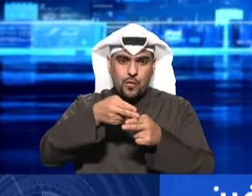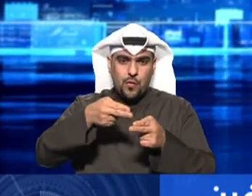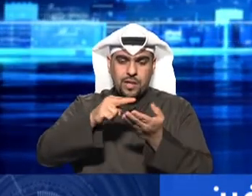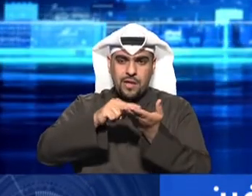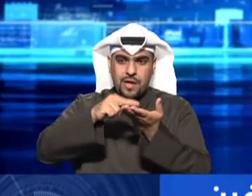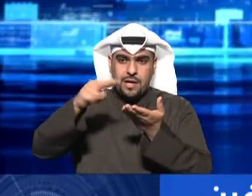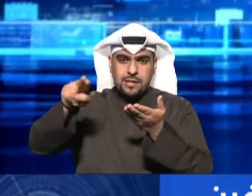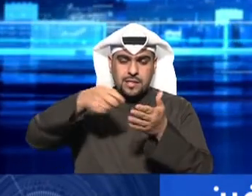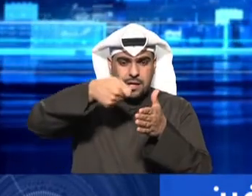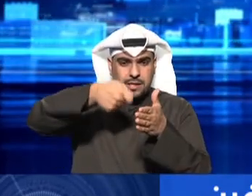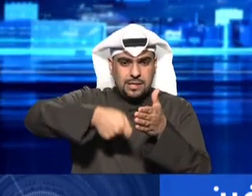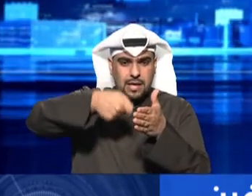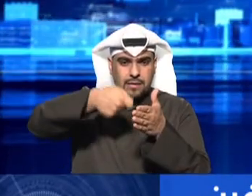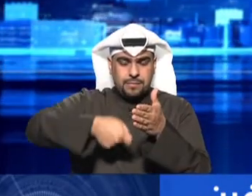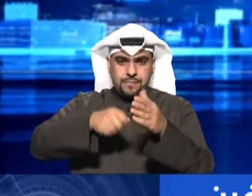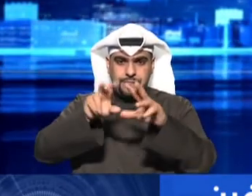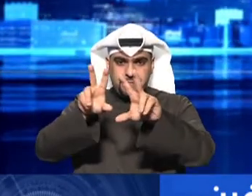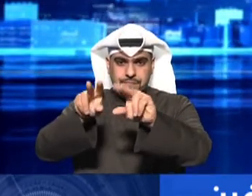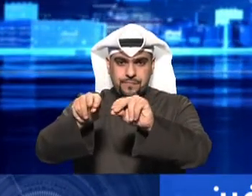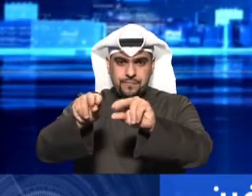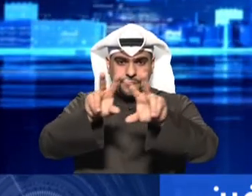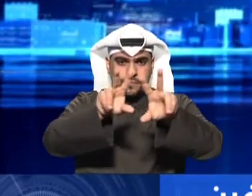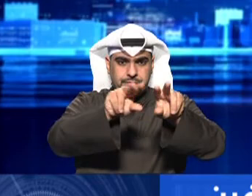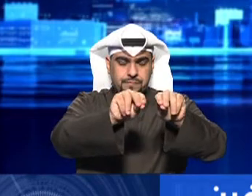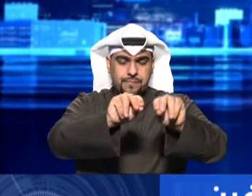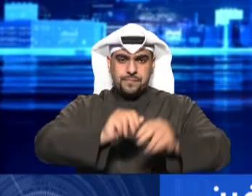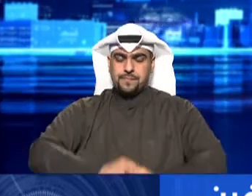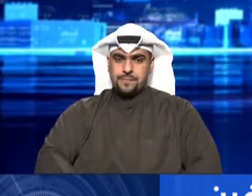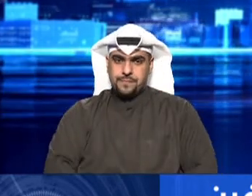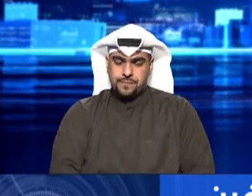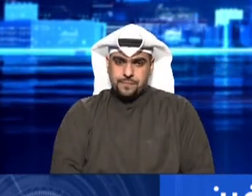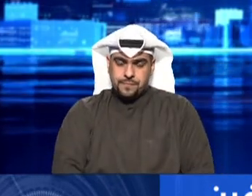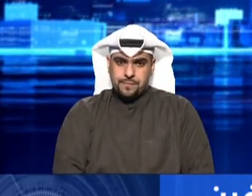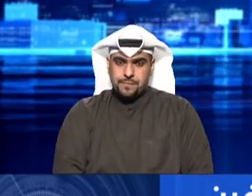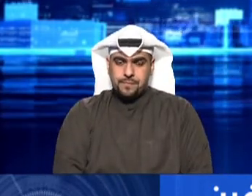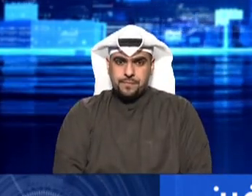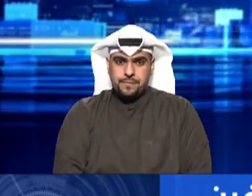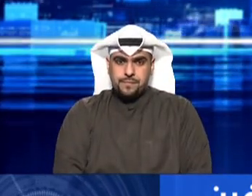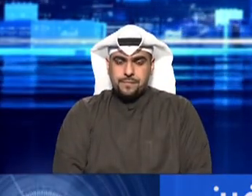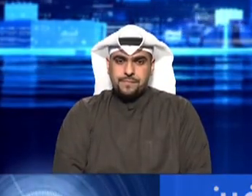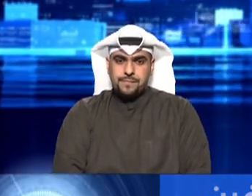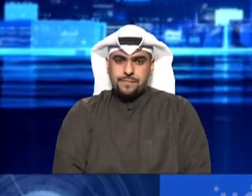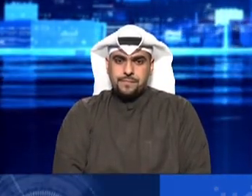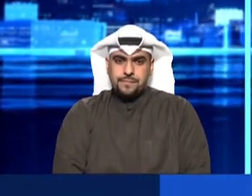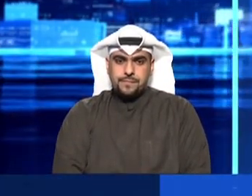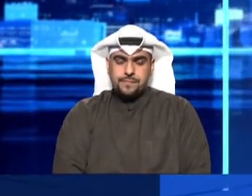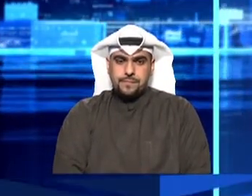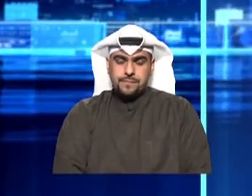المبارك الصباح رئيس مجلس الوزراء حفظه الله ببرقية تعزية مماثلة.